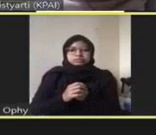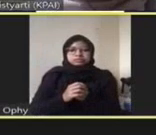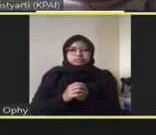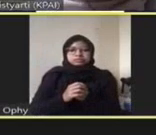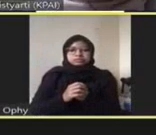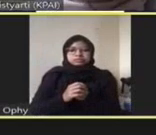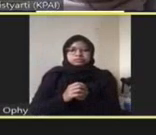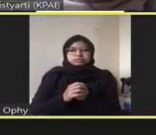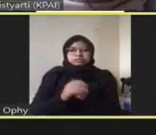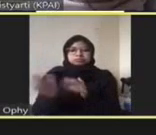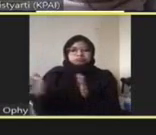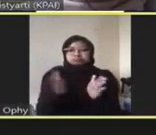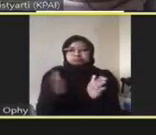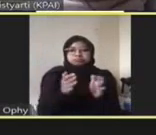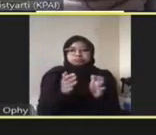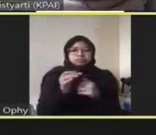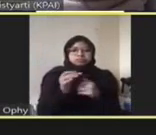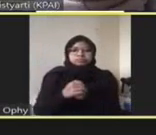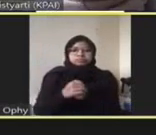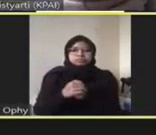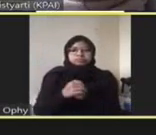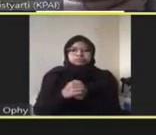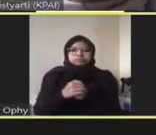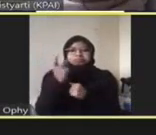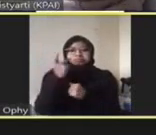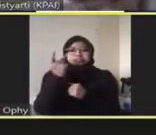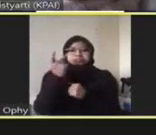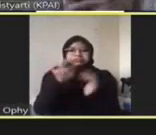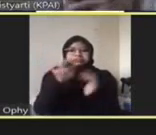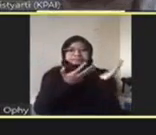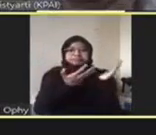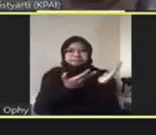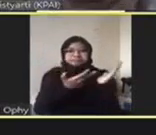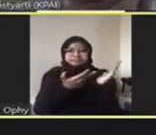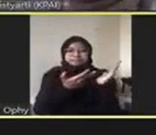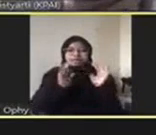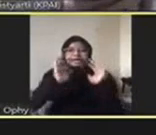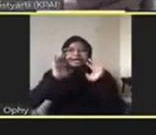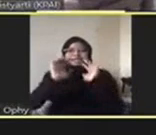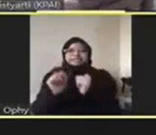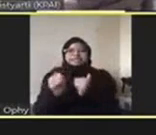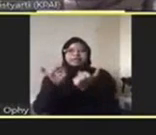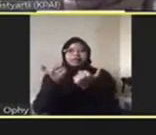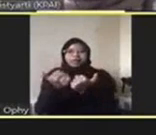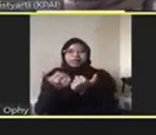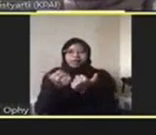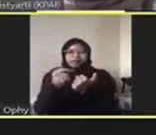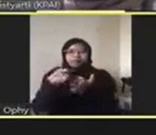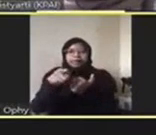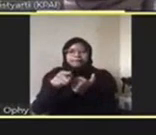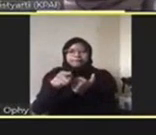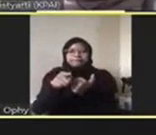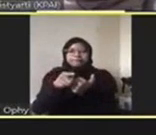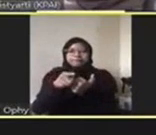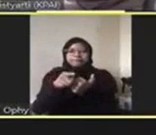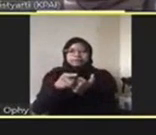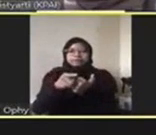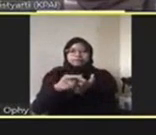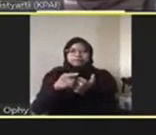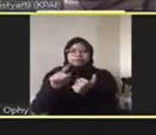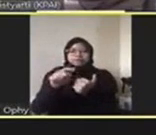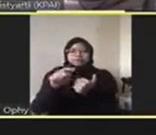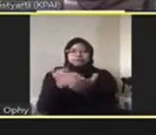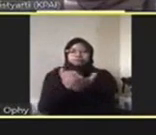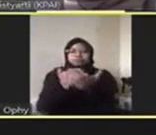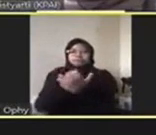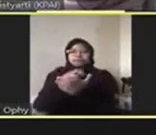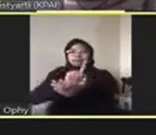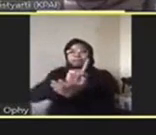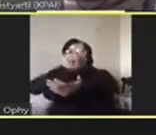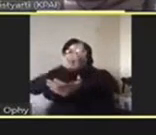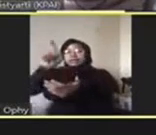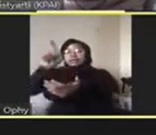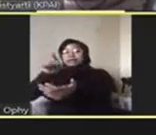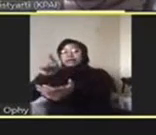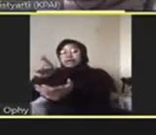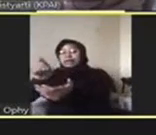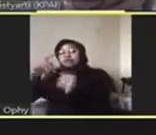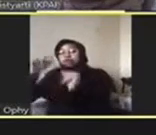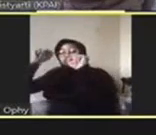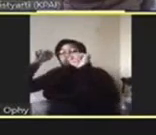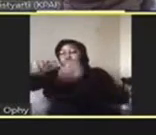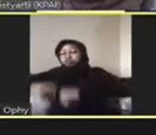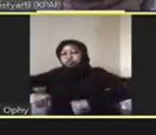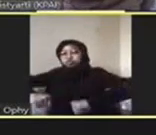Lanjut saja. Nah, ini adalah hasilnya. Kan pertanyaan kami adalah salah satunya setuju atau